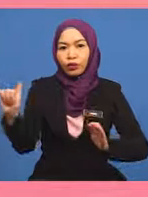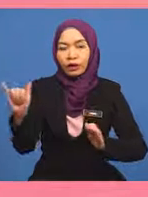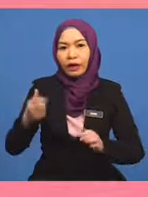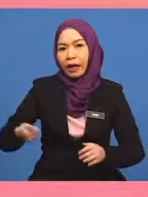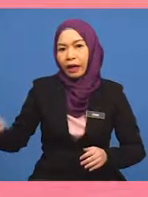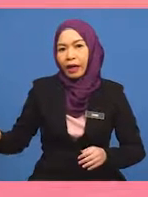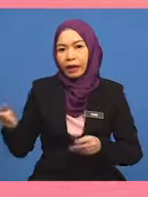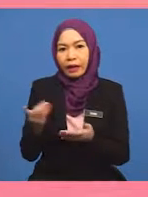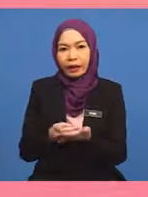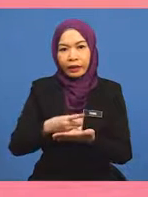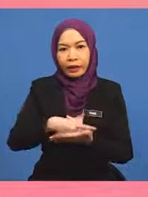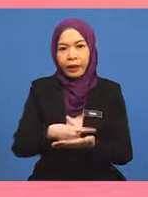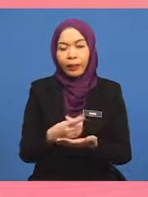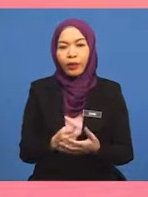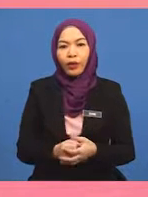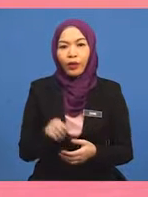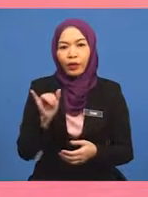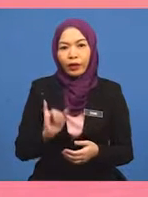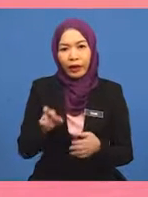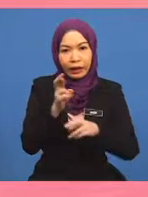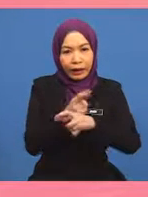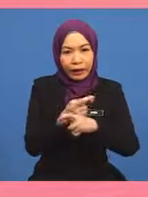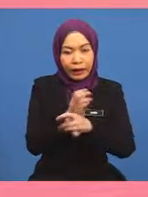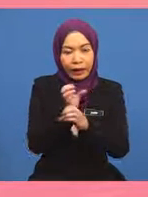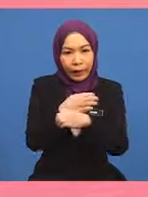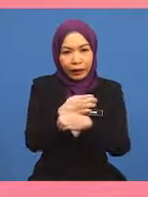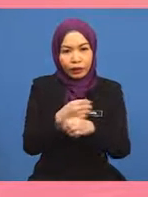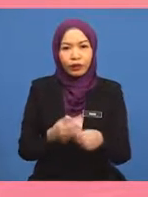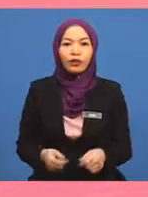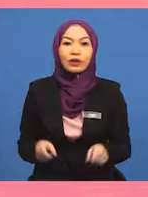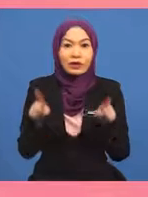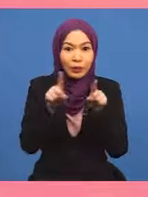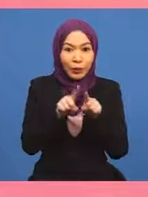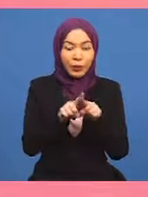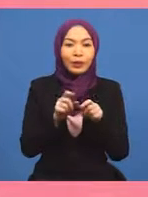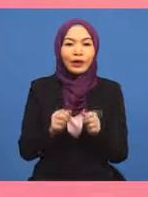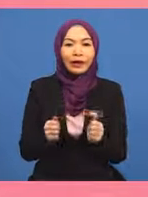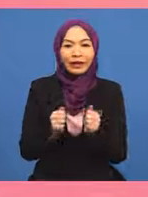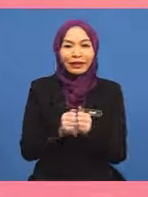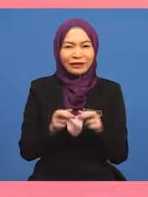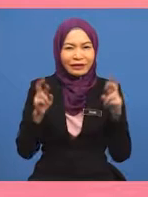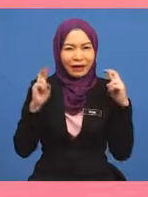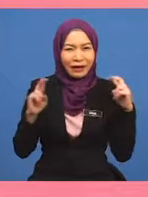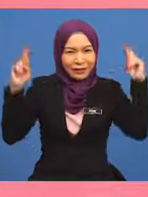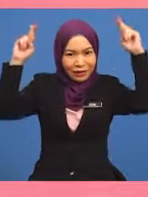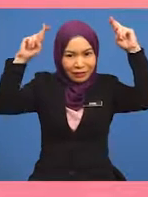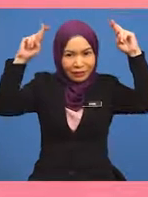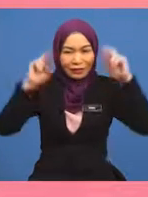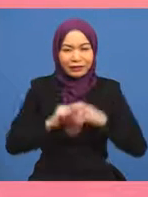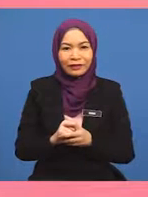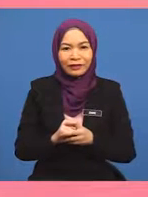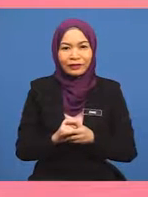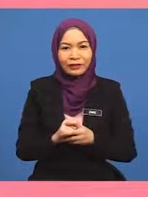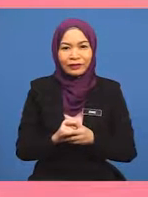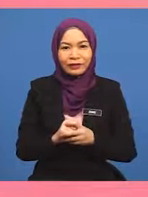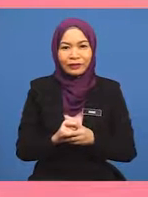peralatan dapur yang direka bentuk menyerupai raksasa atau disebut